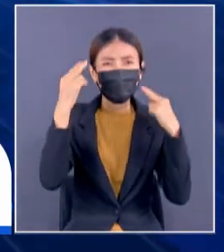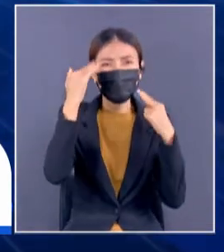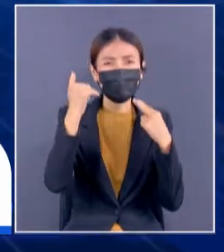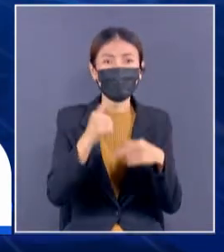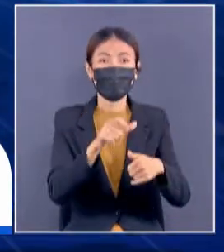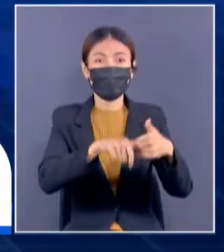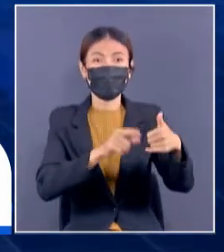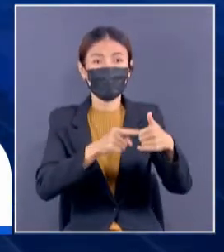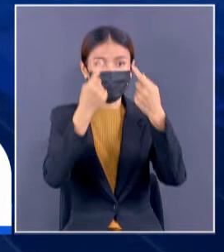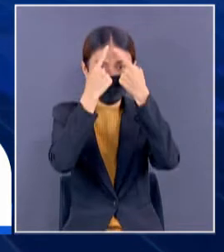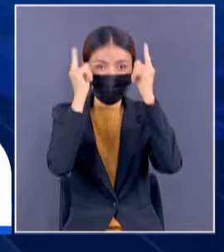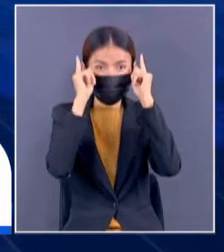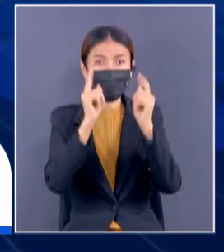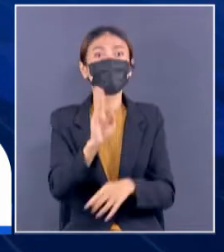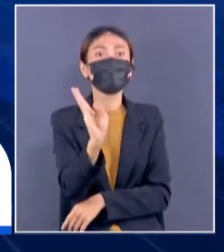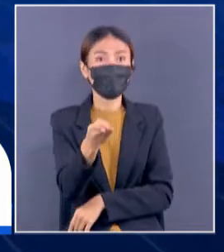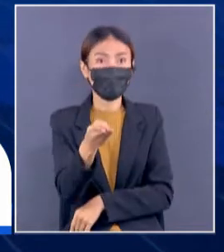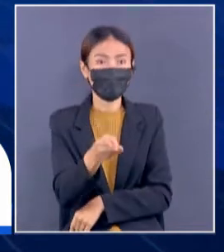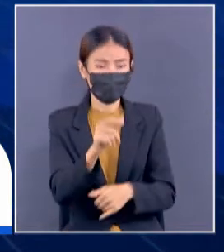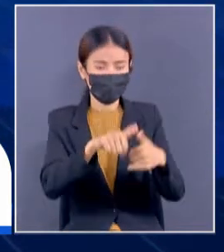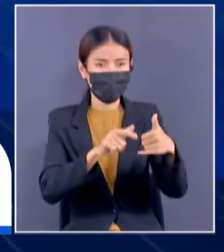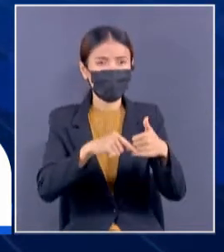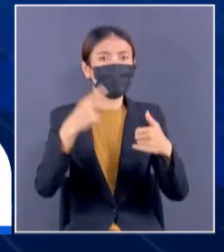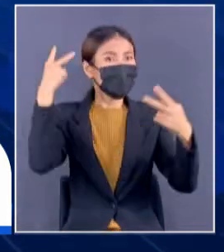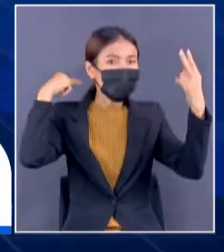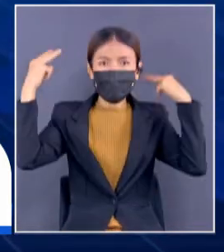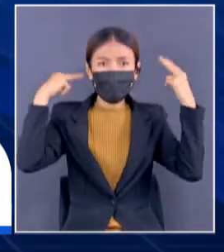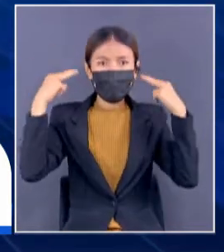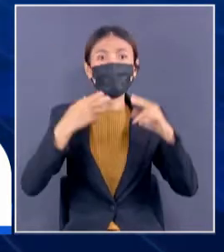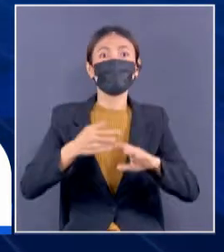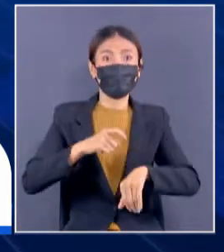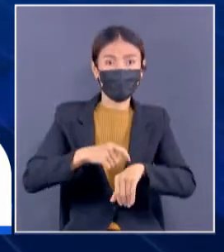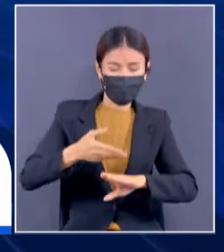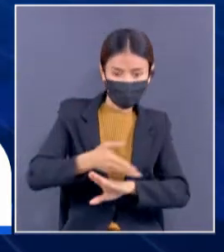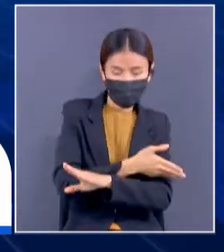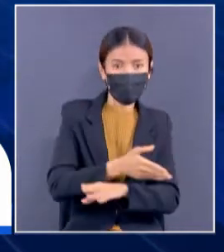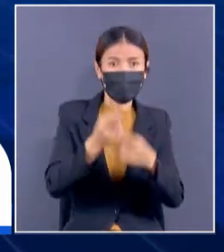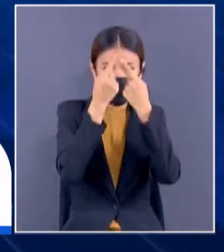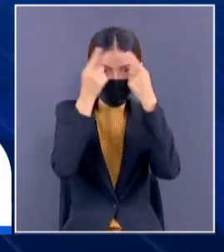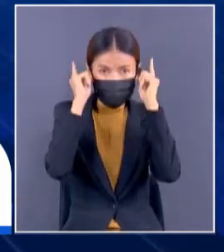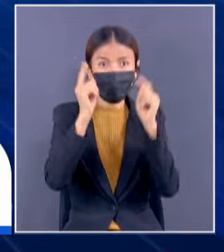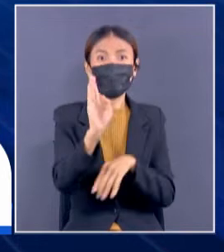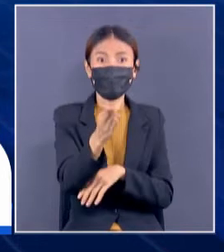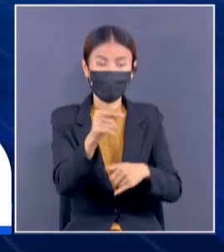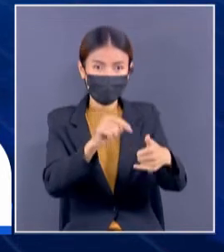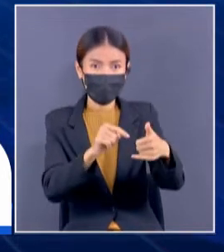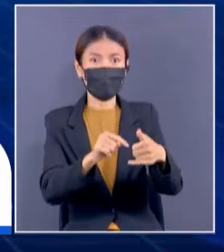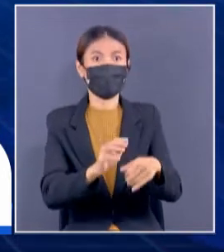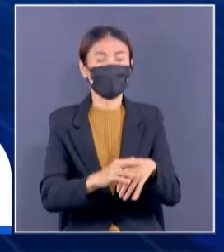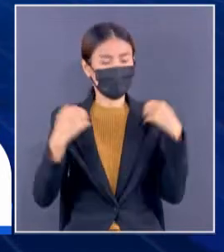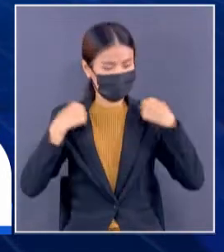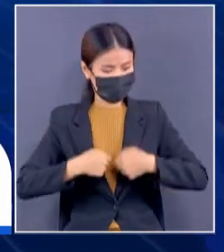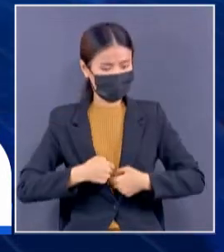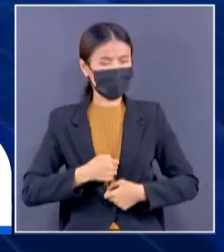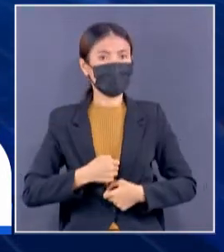ณฑิตครับถูกตัดผมจนแหว่งไม่เป็นทรงก่อนเข้ารับปริญญาบัณฑิตคนนี้เนี่ยบอกก่อนนะครับคุณผู้ช